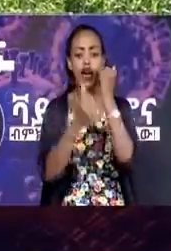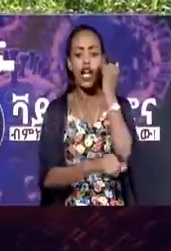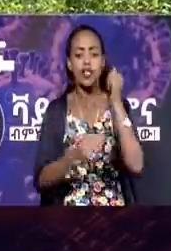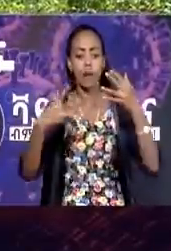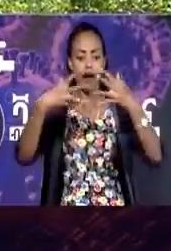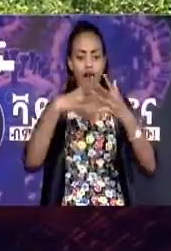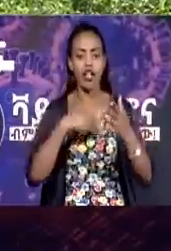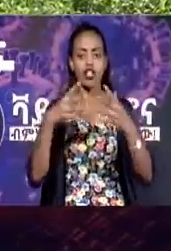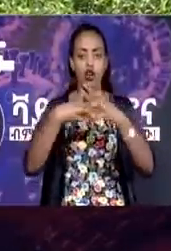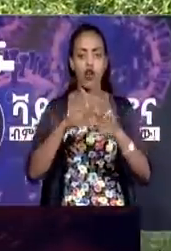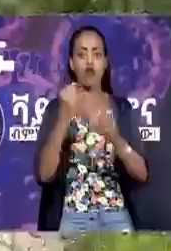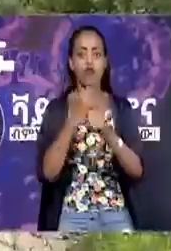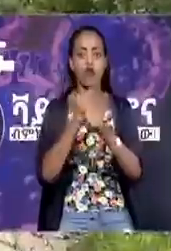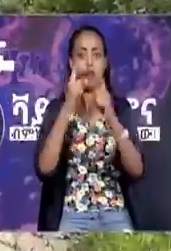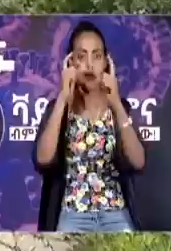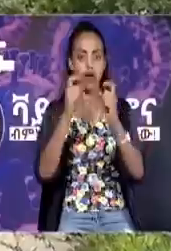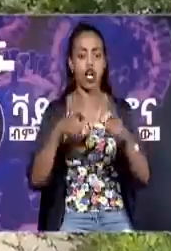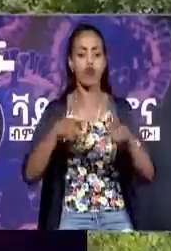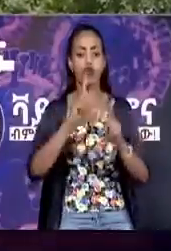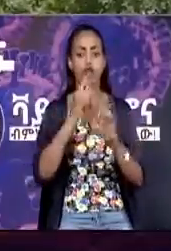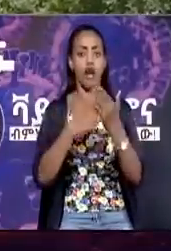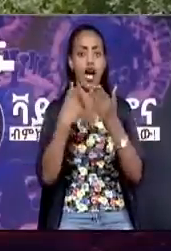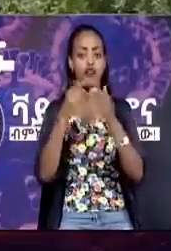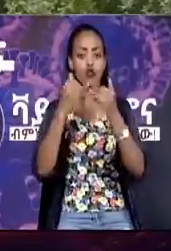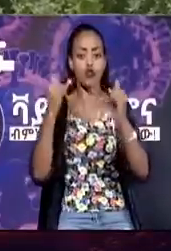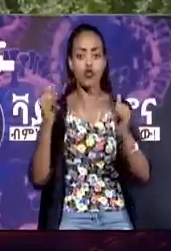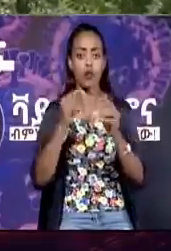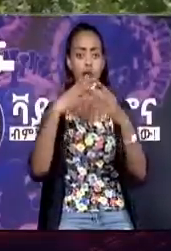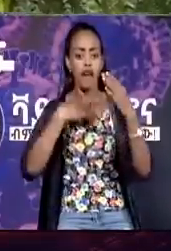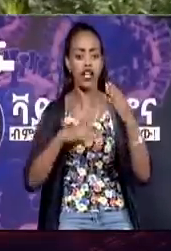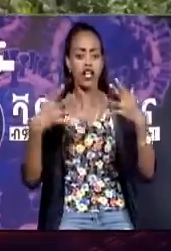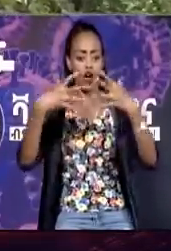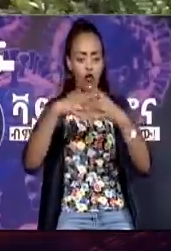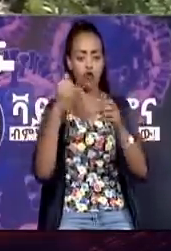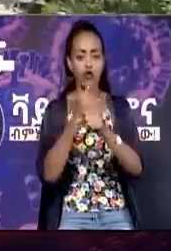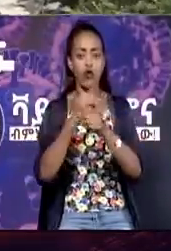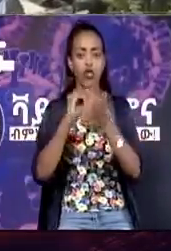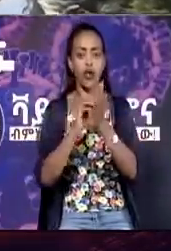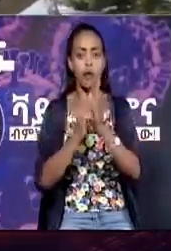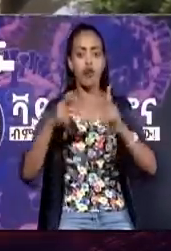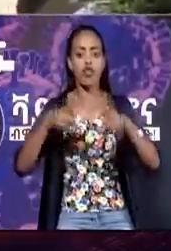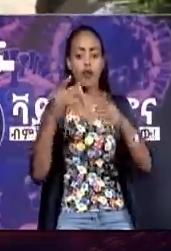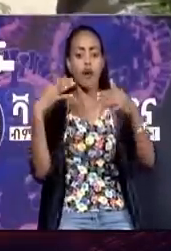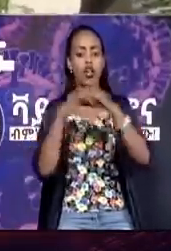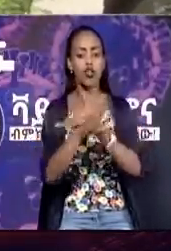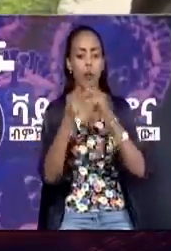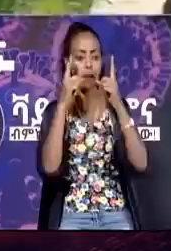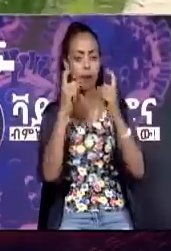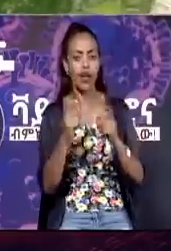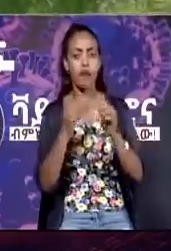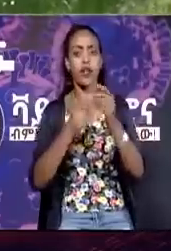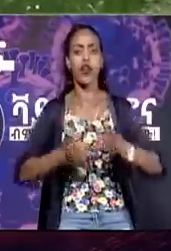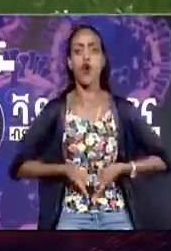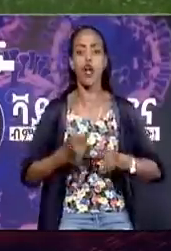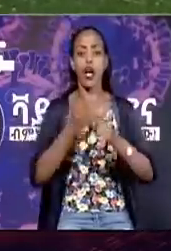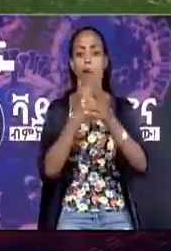تحاوفهم الناس الحزر كوتا مرامرتي حرسو تيوم أبتي إنستيتوت با أبالنا تحاوفهم مسروحهم دما حرشا وما أتتهم بمدنفع من بابرهم كابا